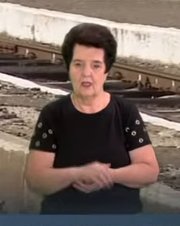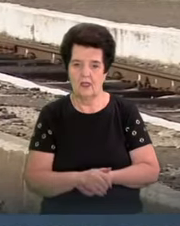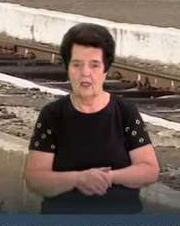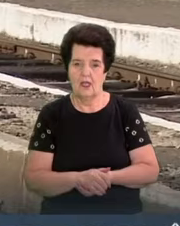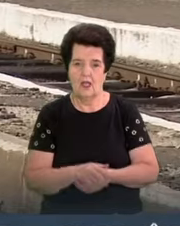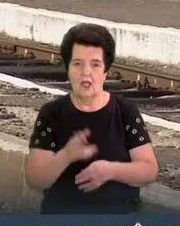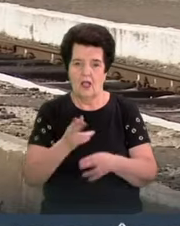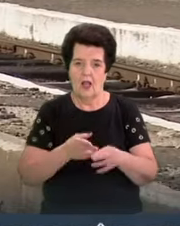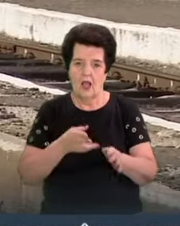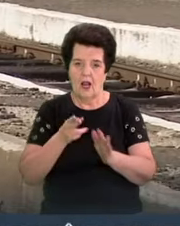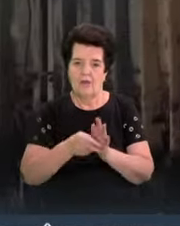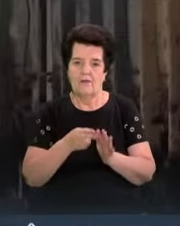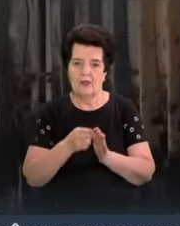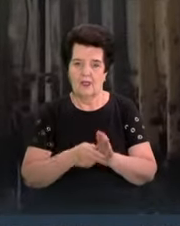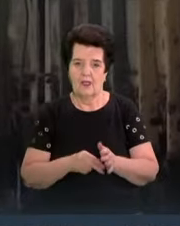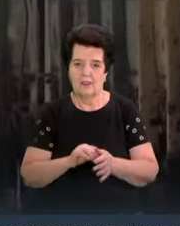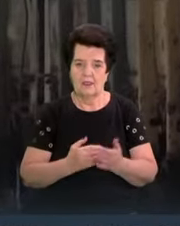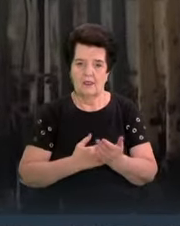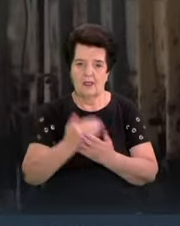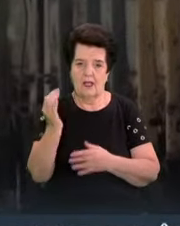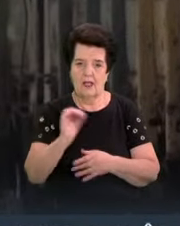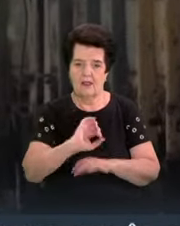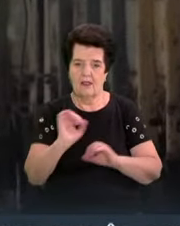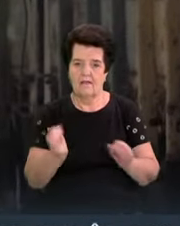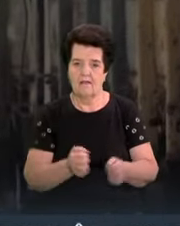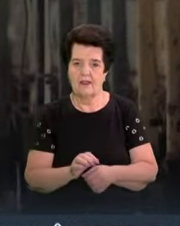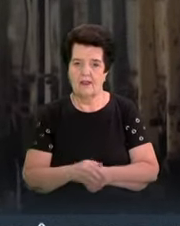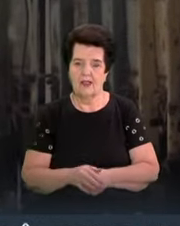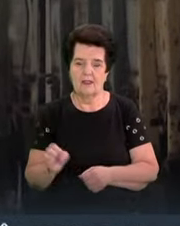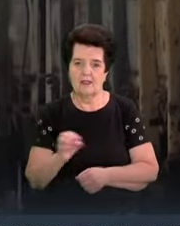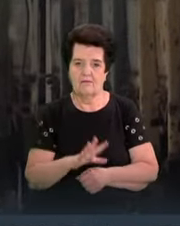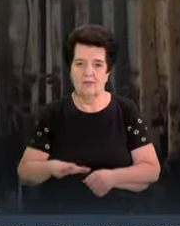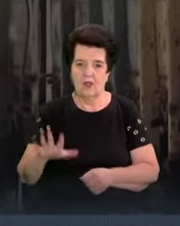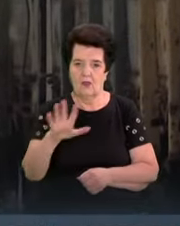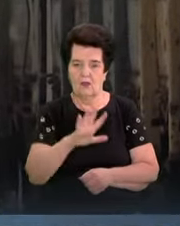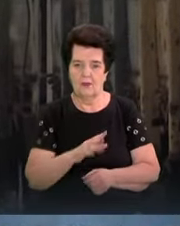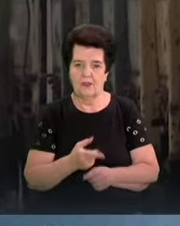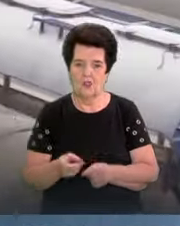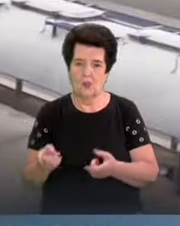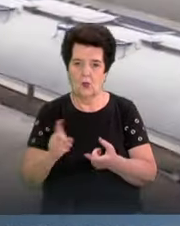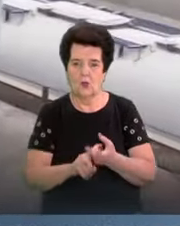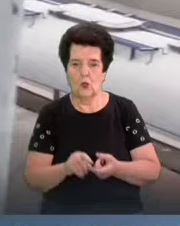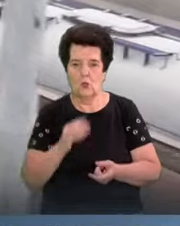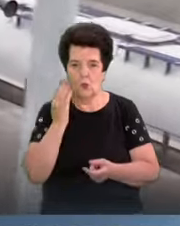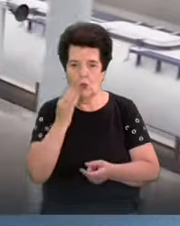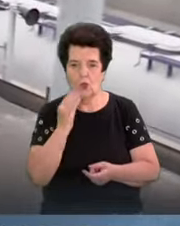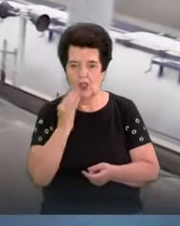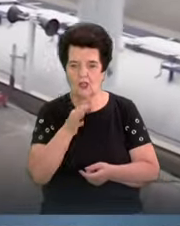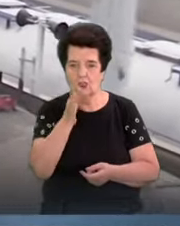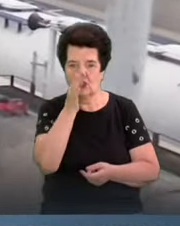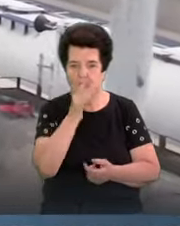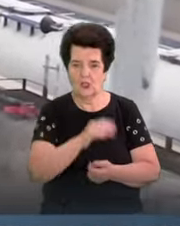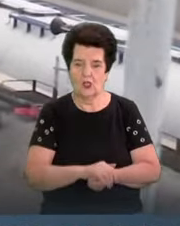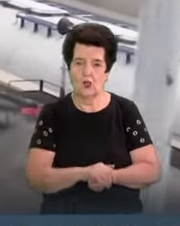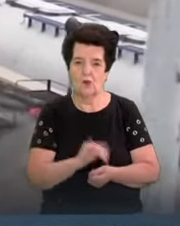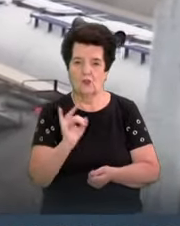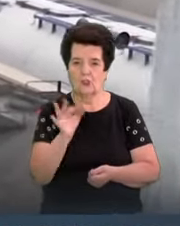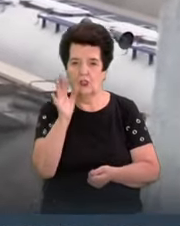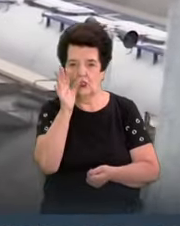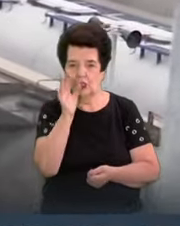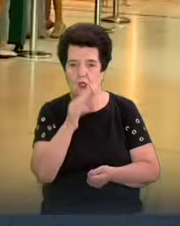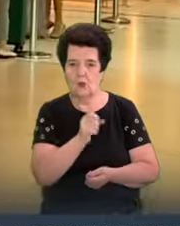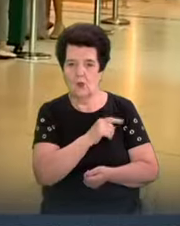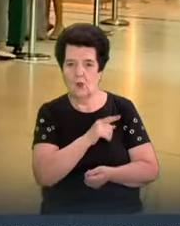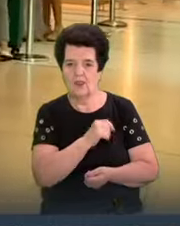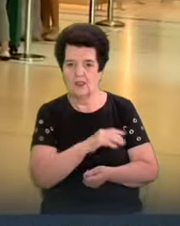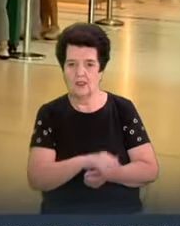Cale ferată de înaltă viteză, pe ecartament european, care să conecteze București de Chișinău și Chișinău de